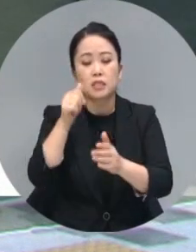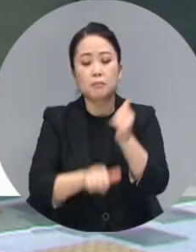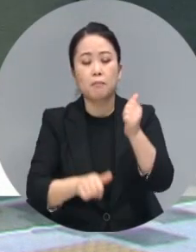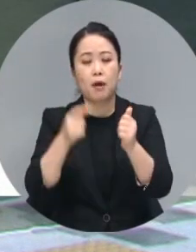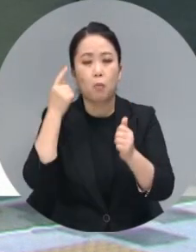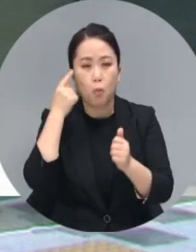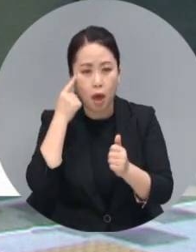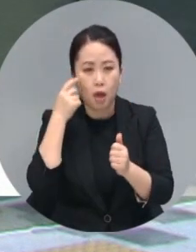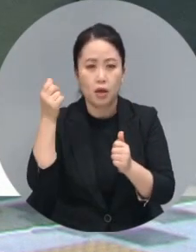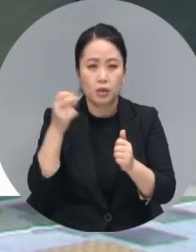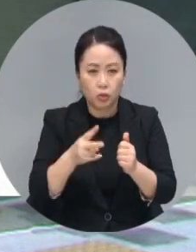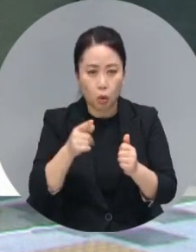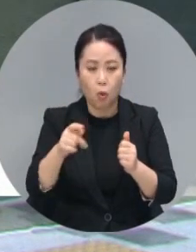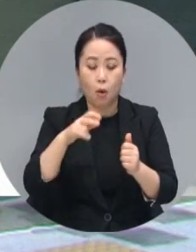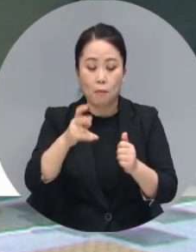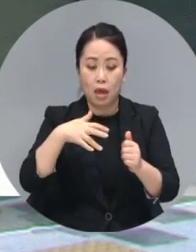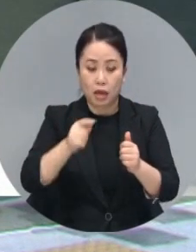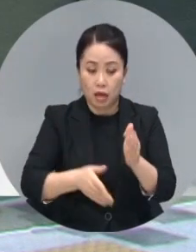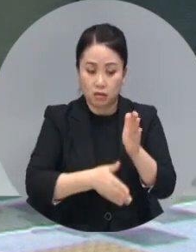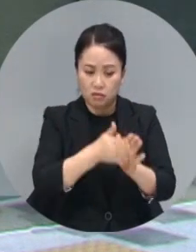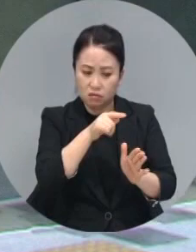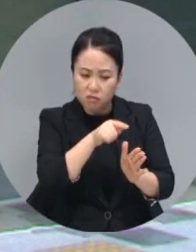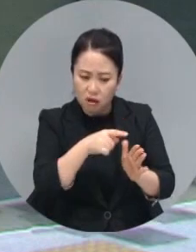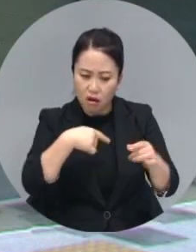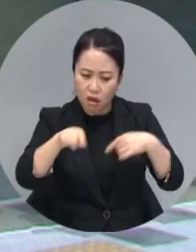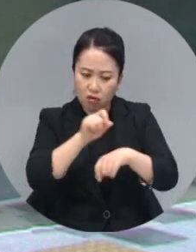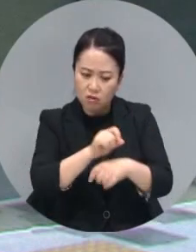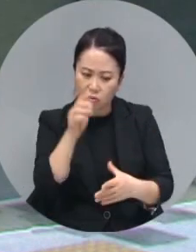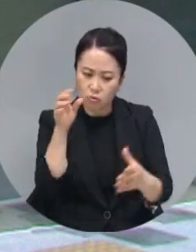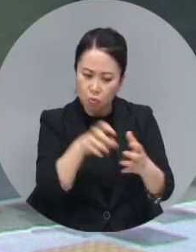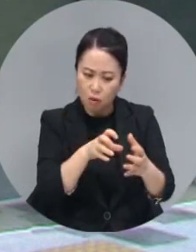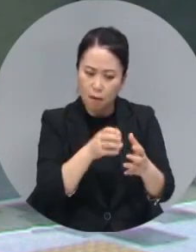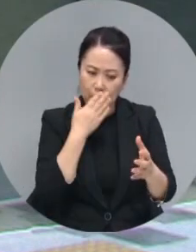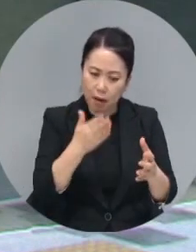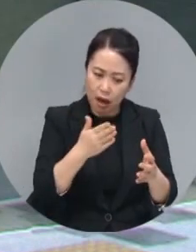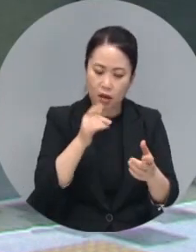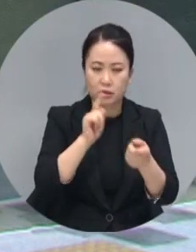메가시티가 행정통합으로 가능한 일인지 윤파란 기자가 짚어드립니다.